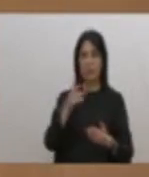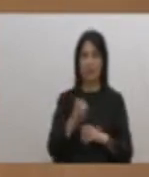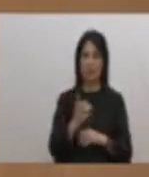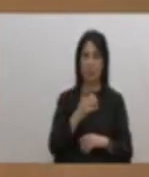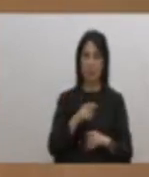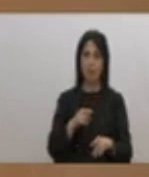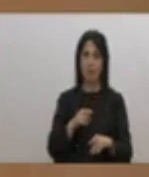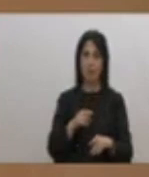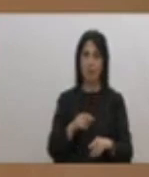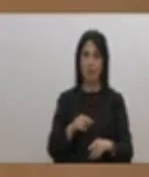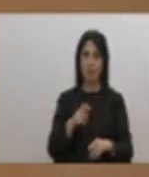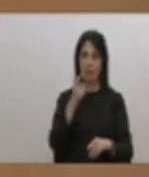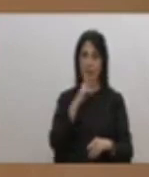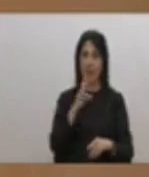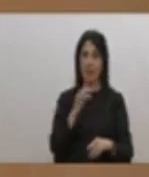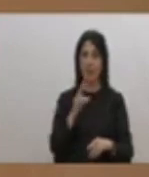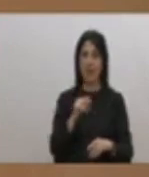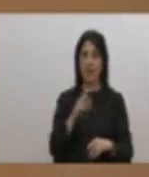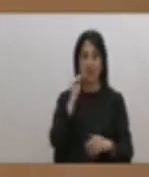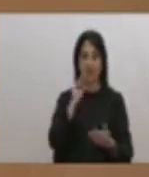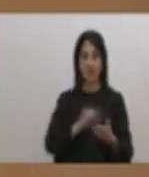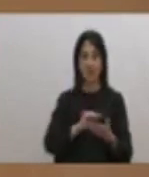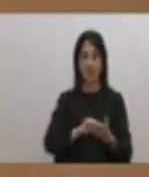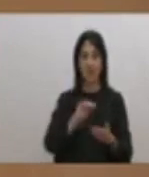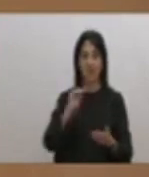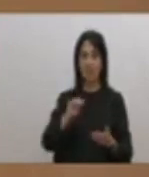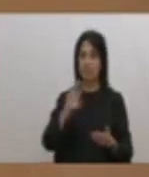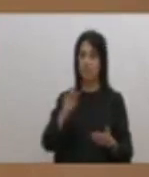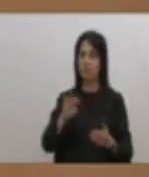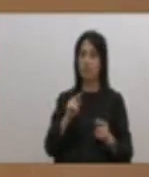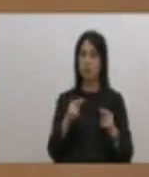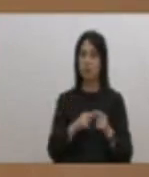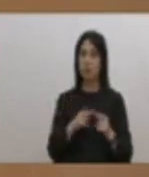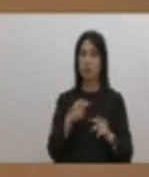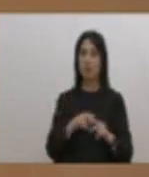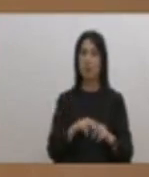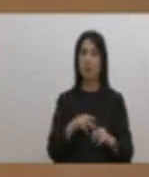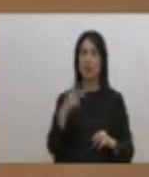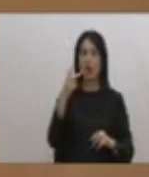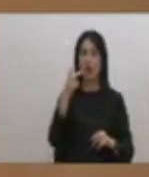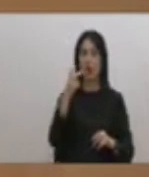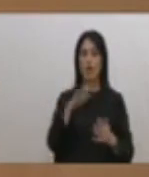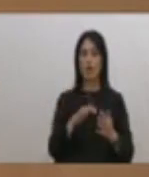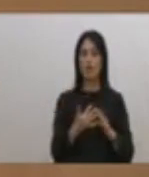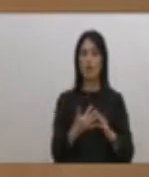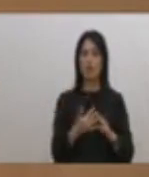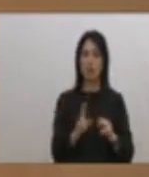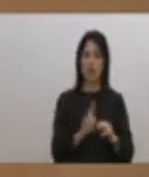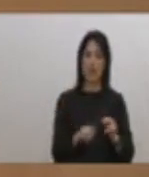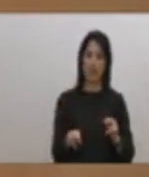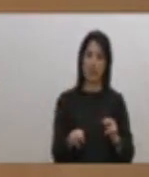გამომიგზავნოთ ბატონიკა და თარიღებს ჩაგიწერთ ზუსტად. იმიტომ რომ 200 სოფელი რო